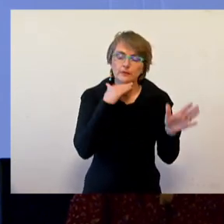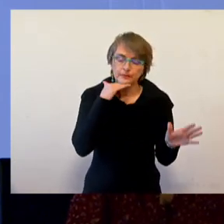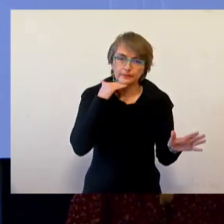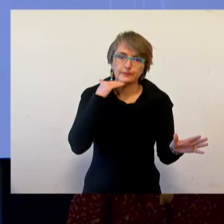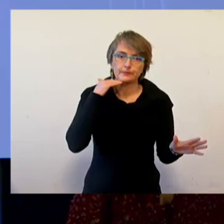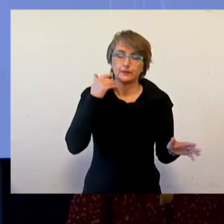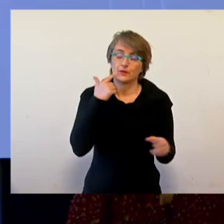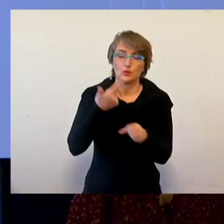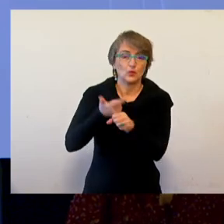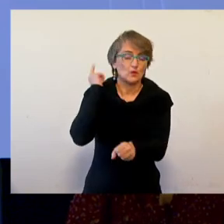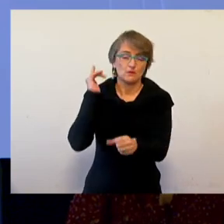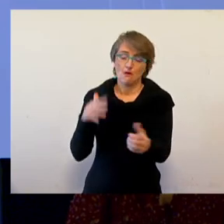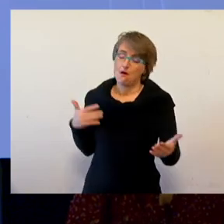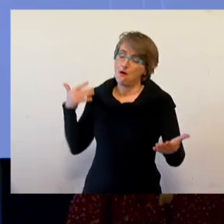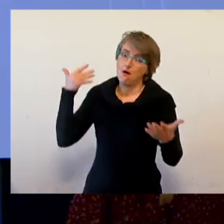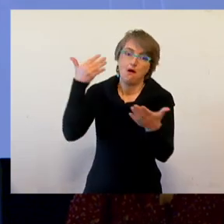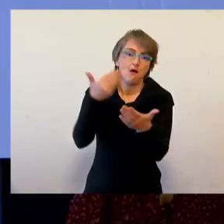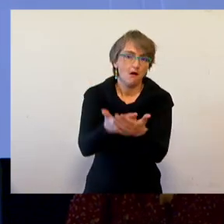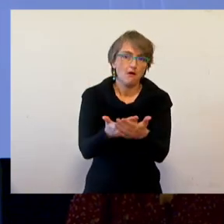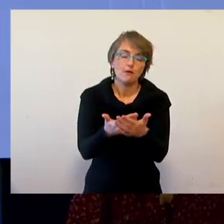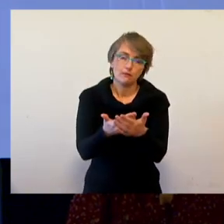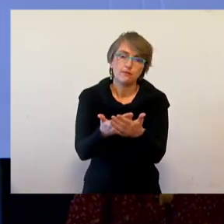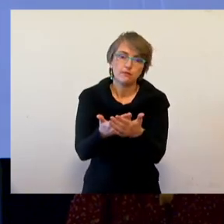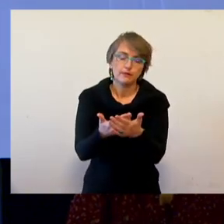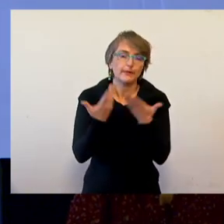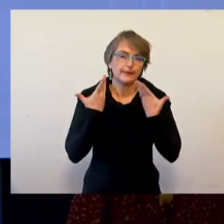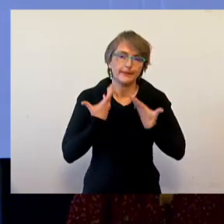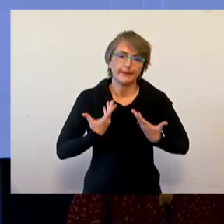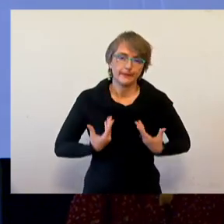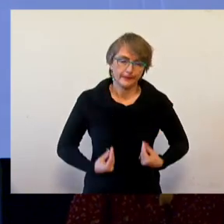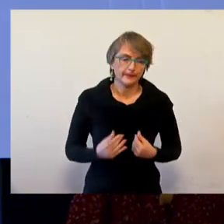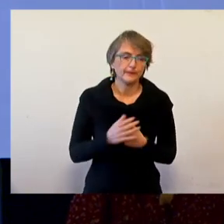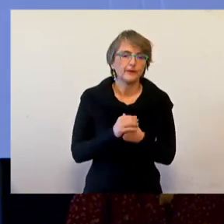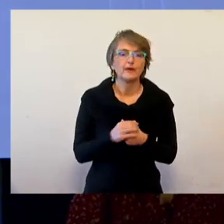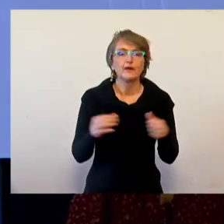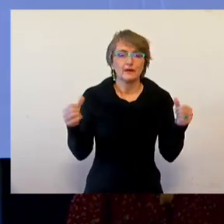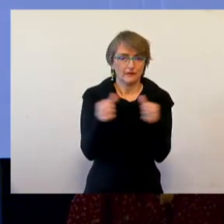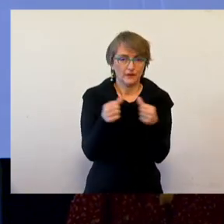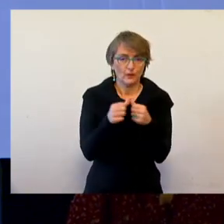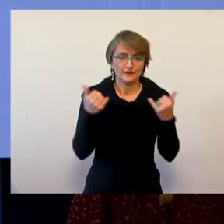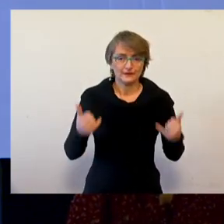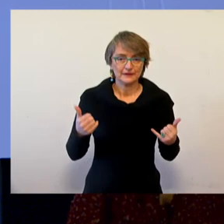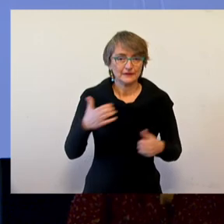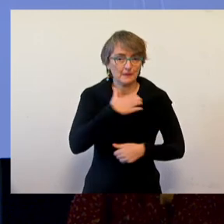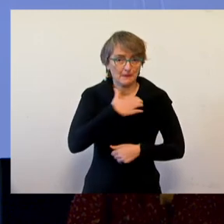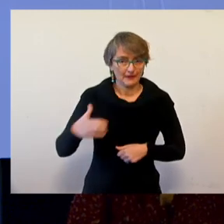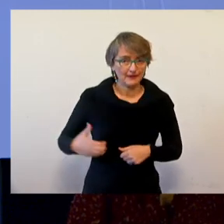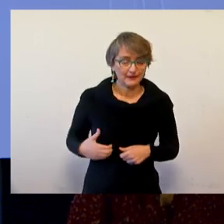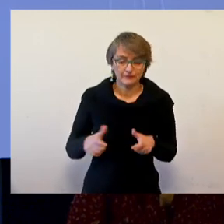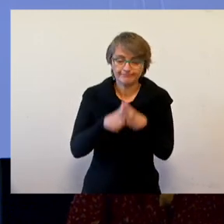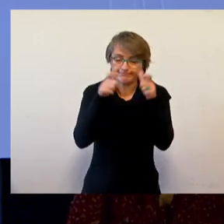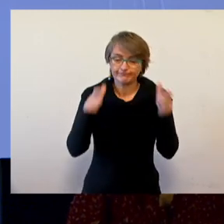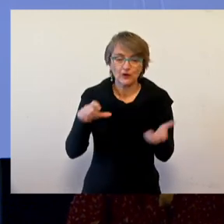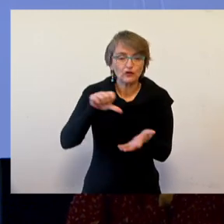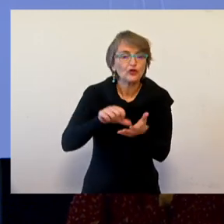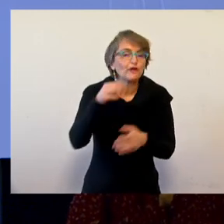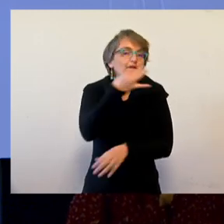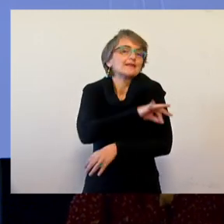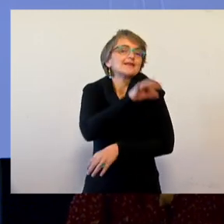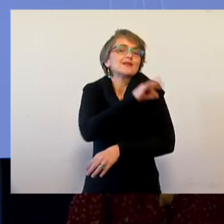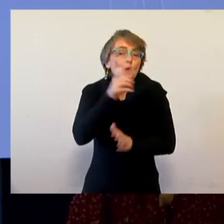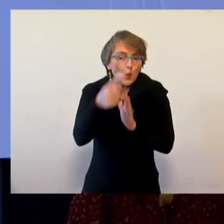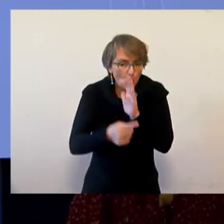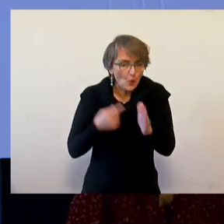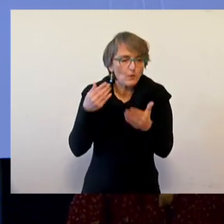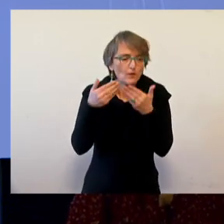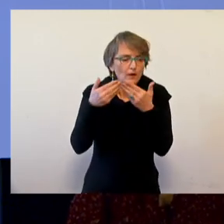presque 2 ans. Nous avons donc réouvert à la mairie le centre de vaccination qui connaît évidemment, enfin qui